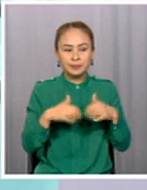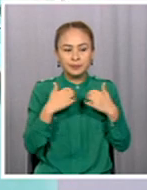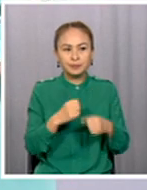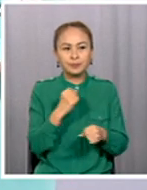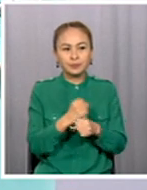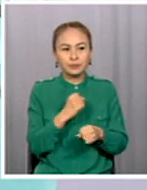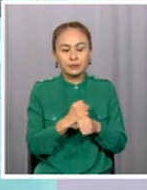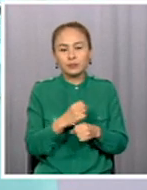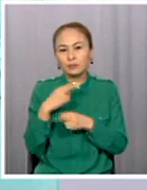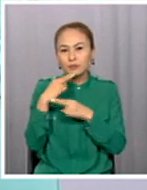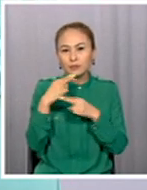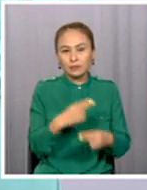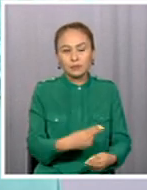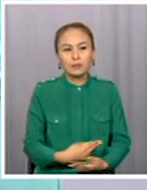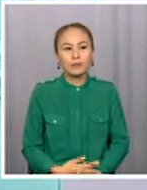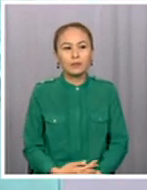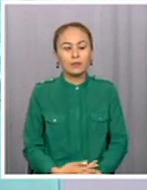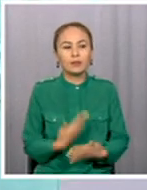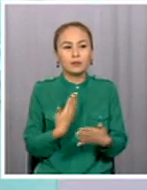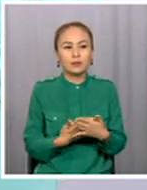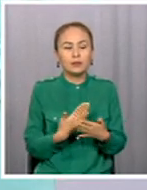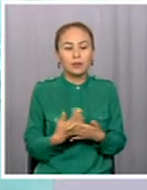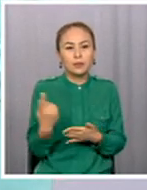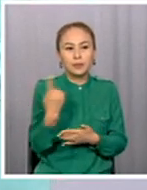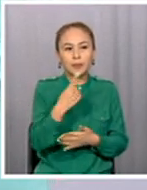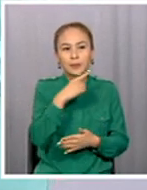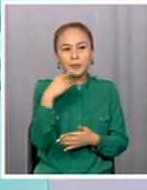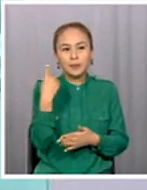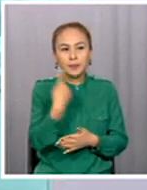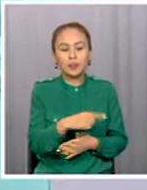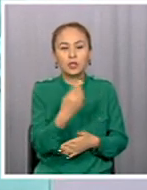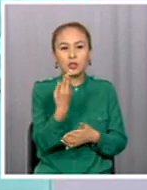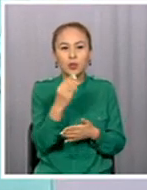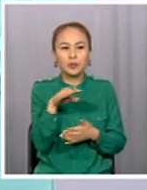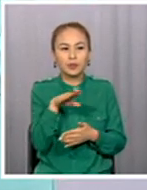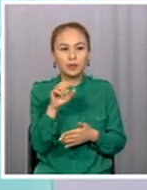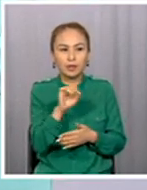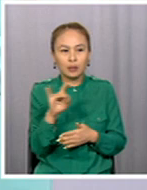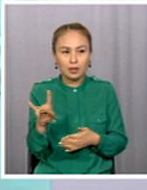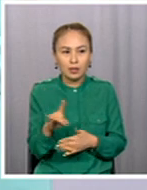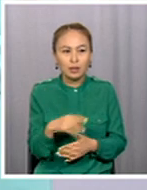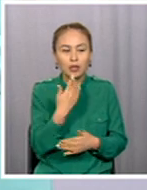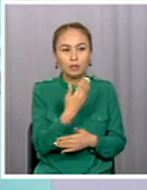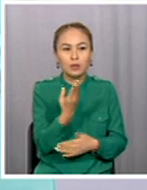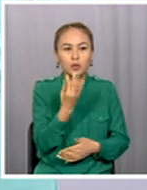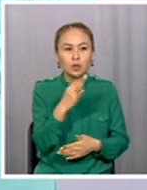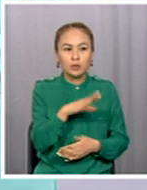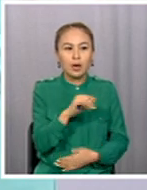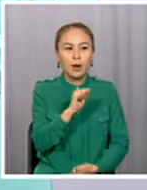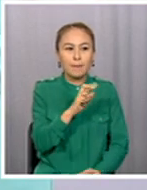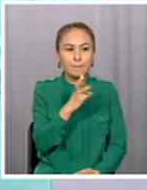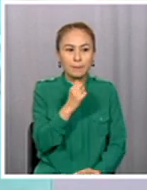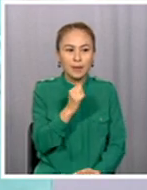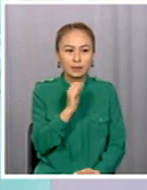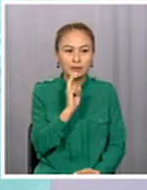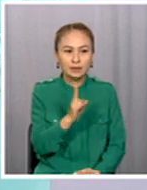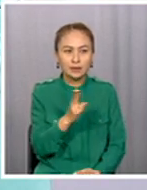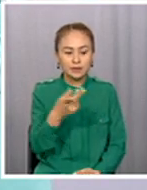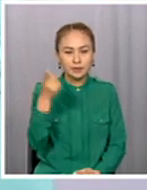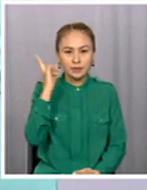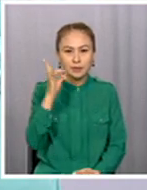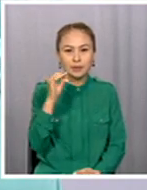құралдарына назар аударайық. Мысалы, бірінші, ресейлік шоттар. Бұл шот абак, яғни ежелгі